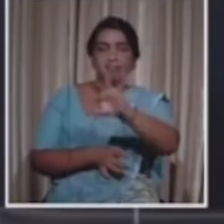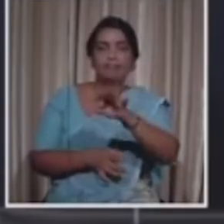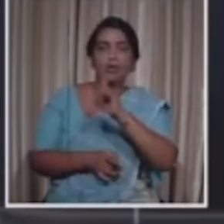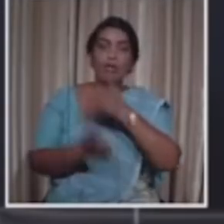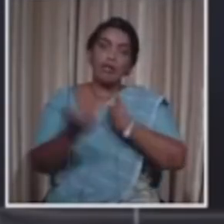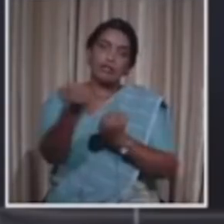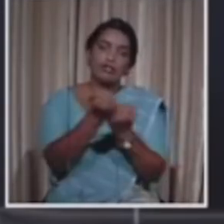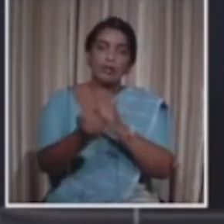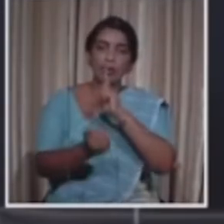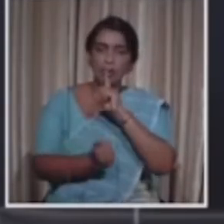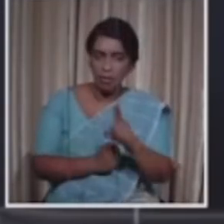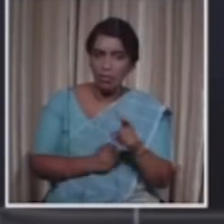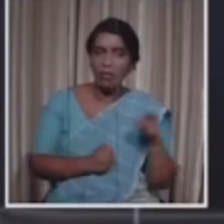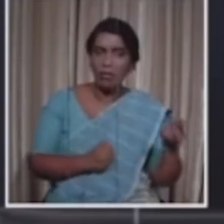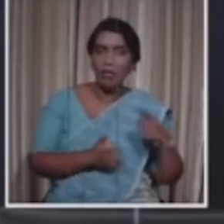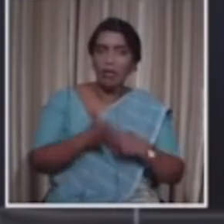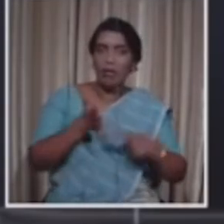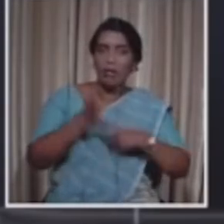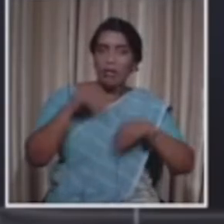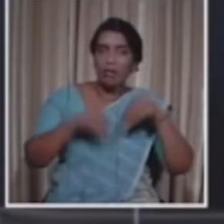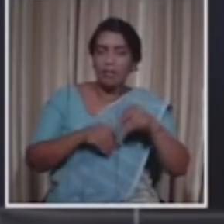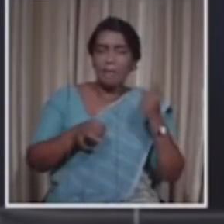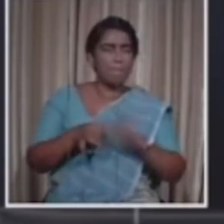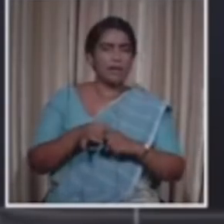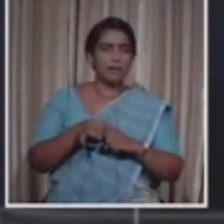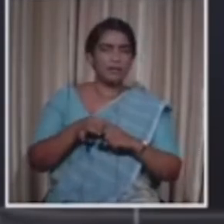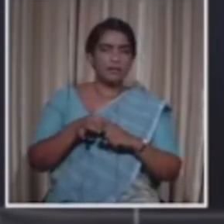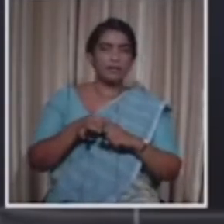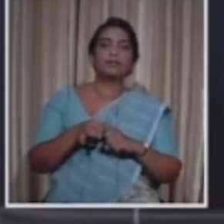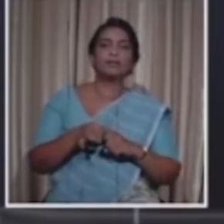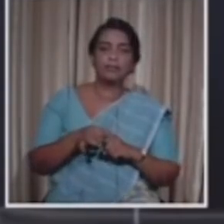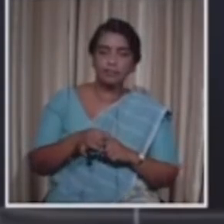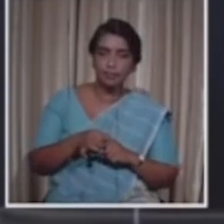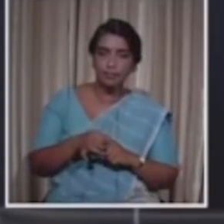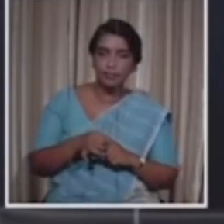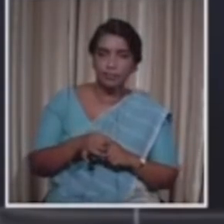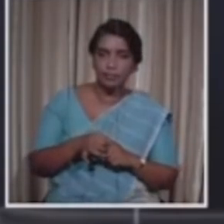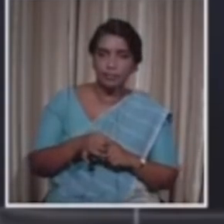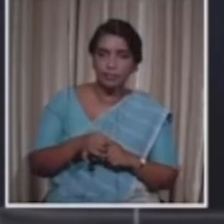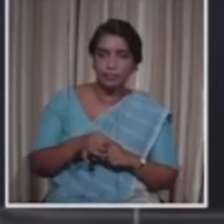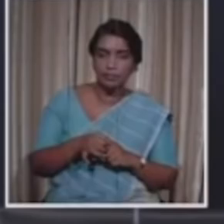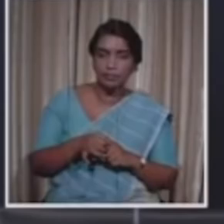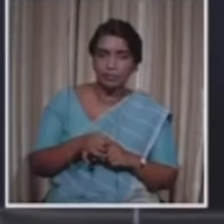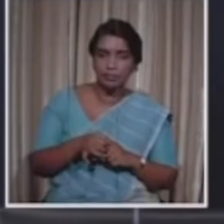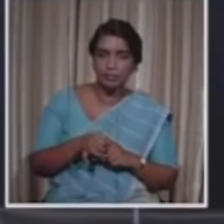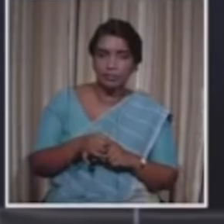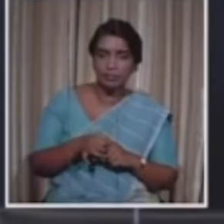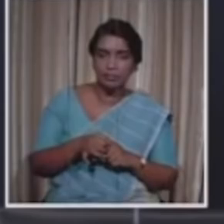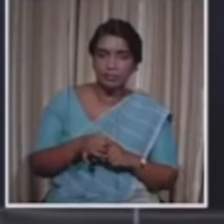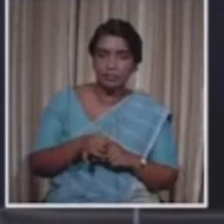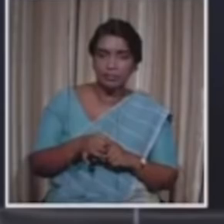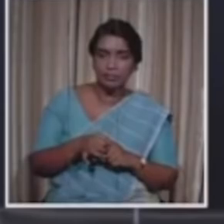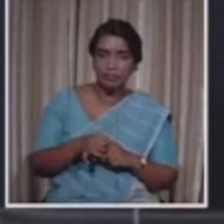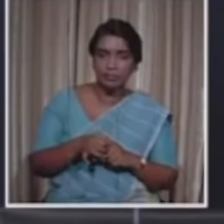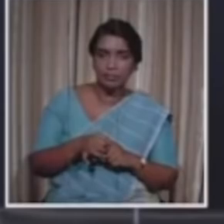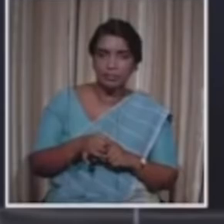සහයෝගය දෙනවා කිව්වහම දේශපාලන ප්‍රශ්නයක් මතු වුණා. අන්තිතුමතා විනාඩියයි තියෙන්නේ. ඒකයි. ඒක